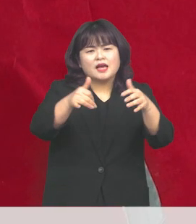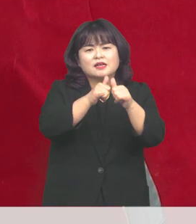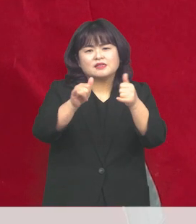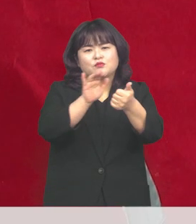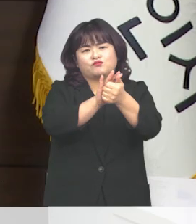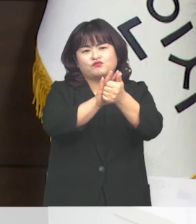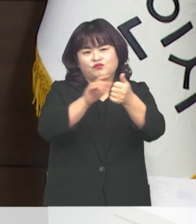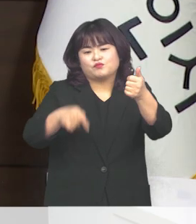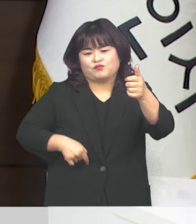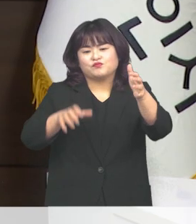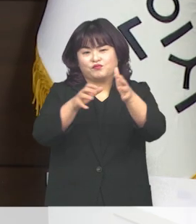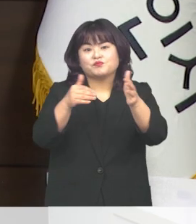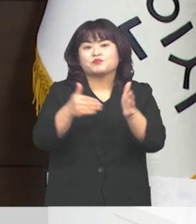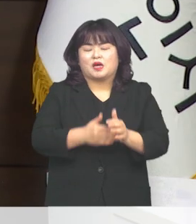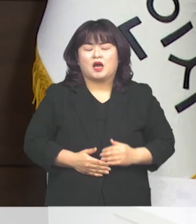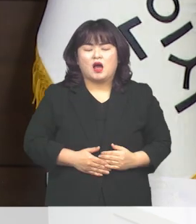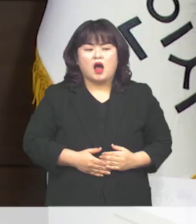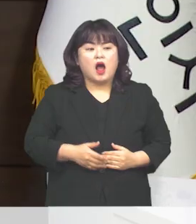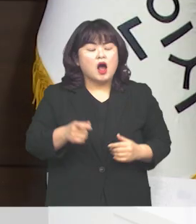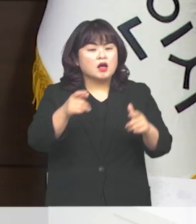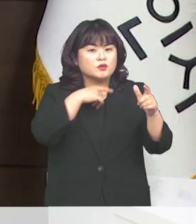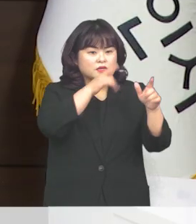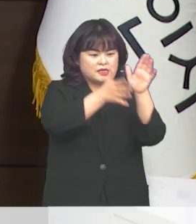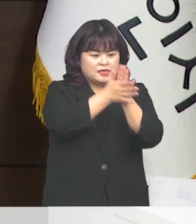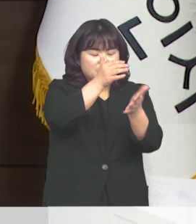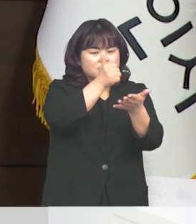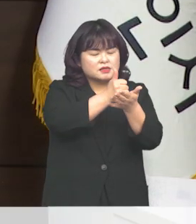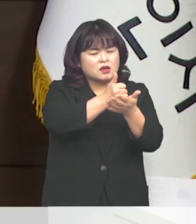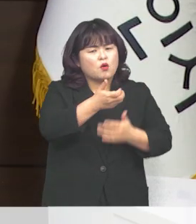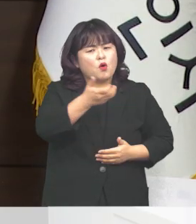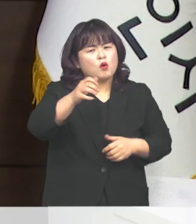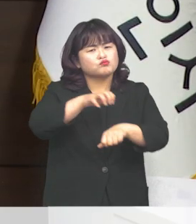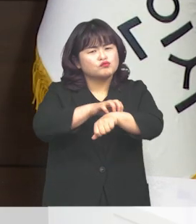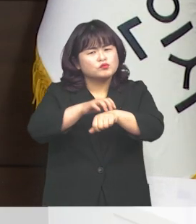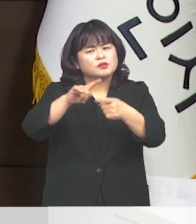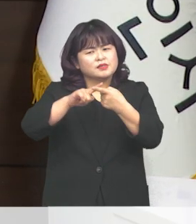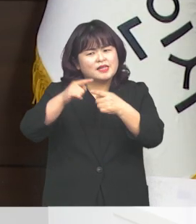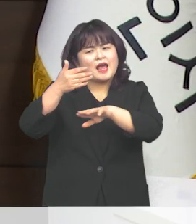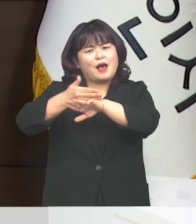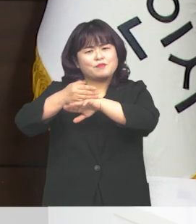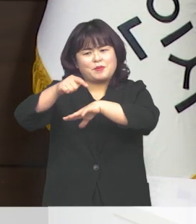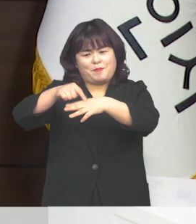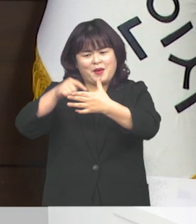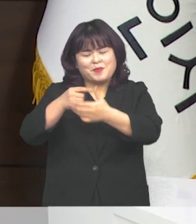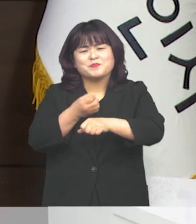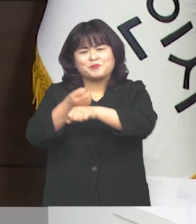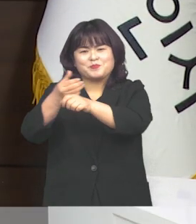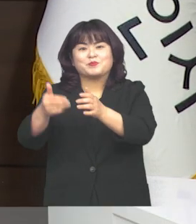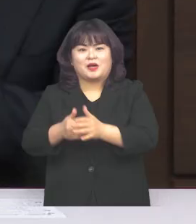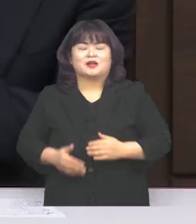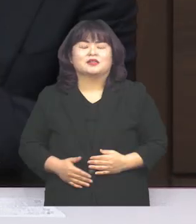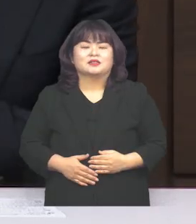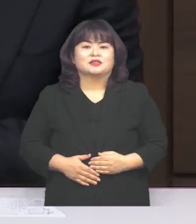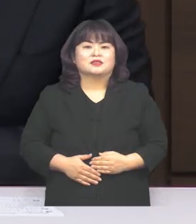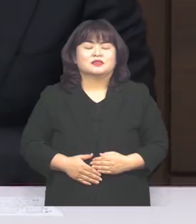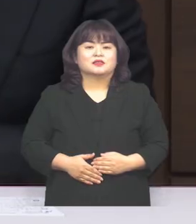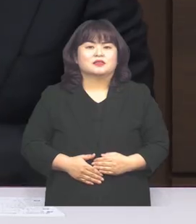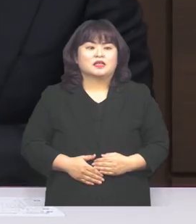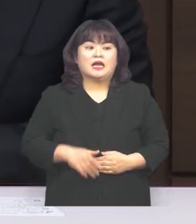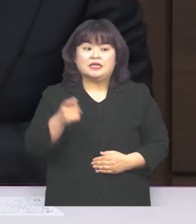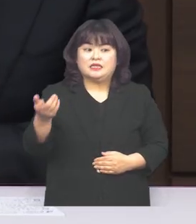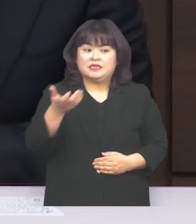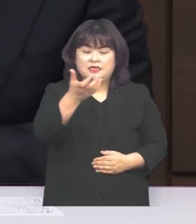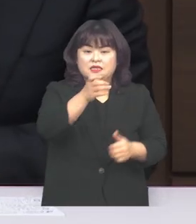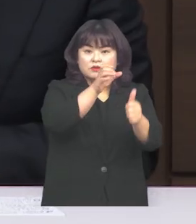모았습니다. 이 시장은 거동이 불편한 어르신들에게 큰 힘이 될 것이라며 감사의 뜻을 전했습니다. 이날